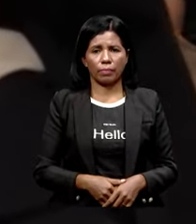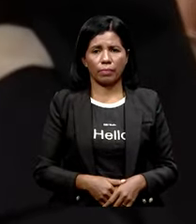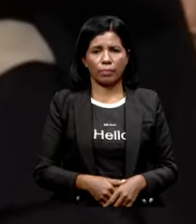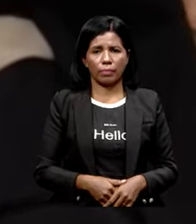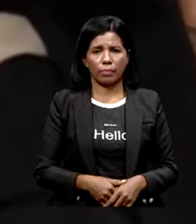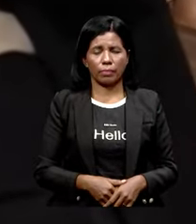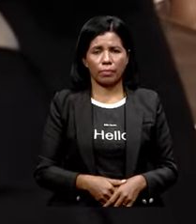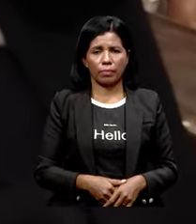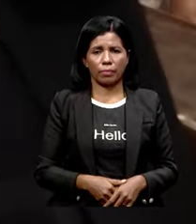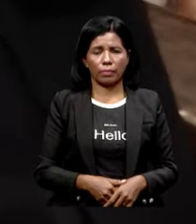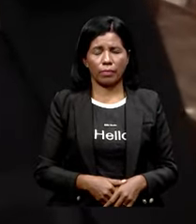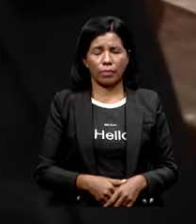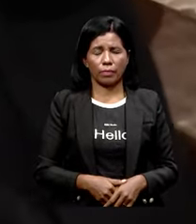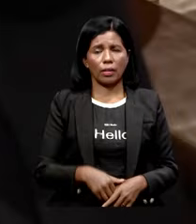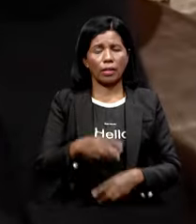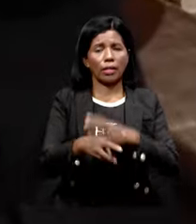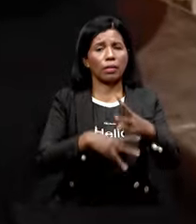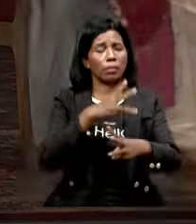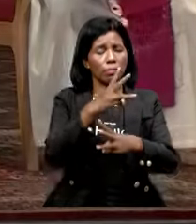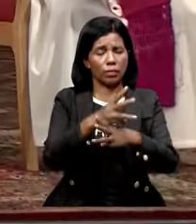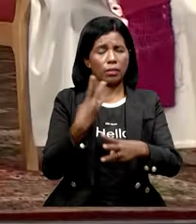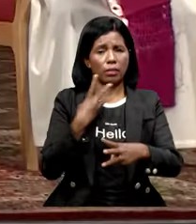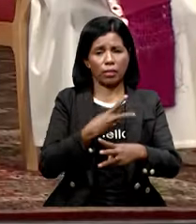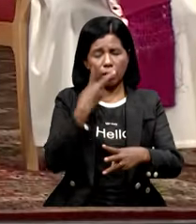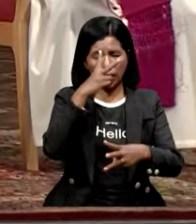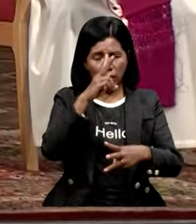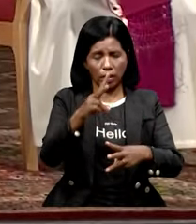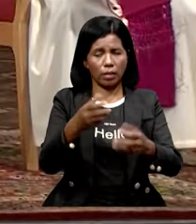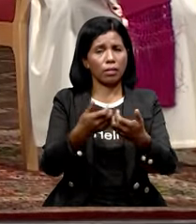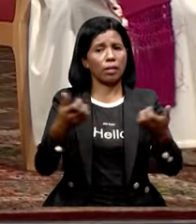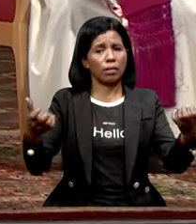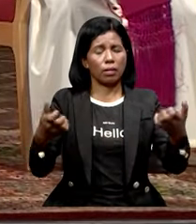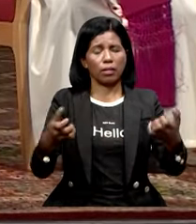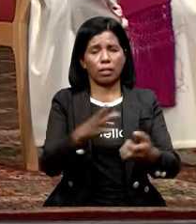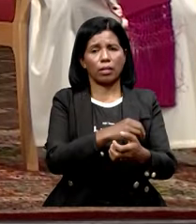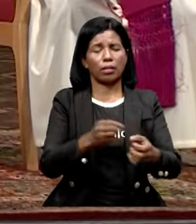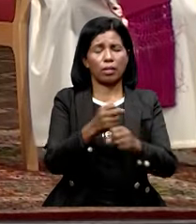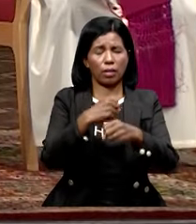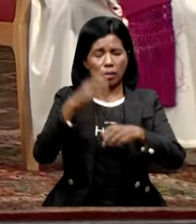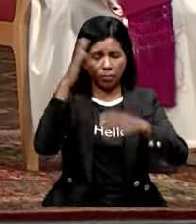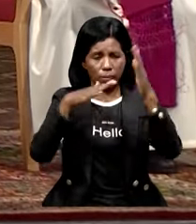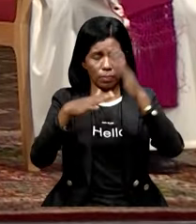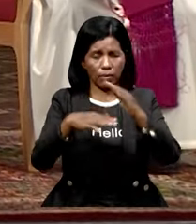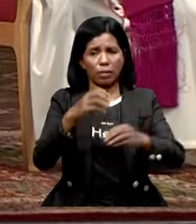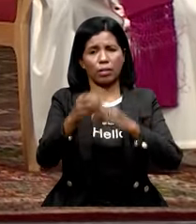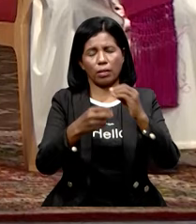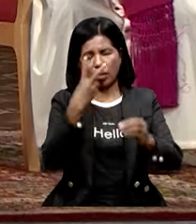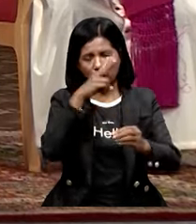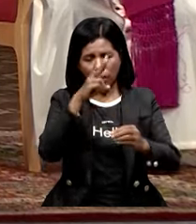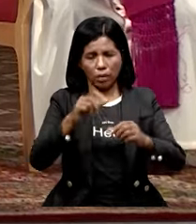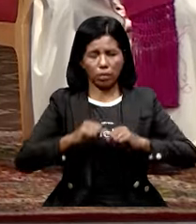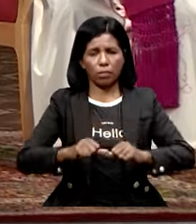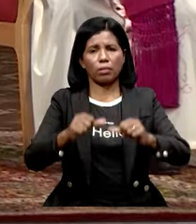tendenza a dividersi. Di dalam dunia ketika tendensi untuk memecah belah, memaksa dan memprovokasi satu sama lain kelihatannya terus